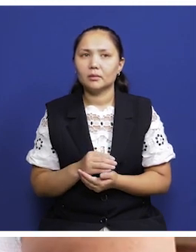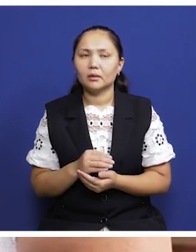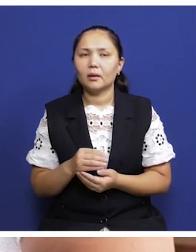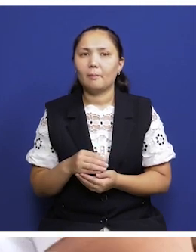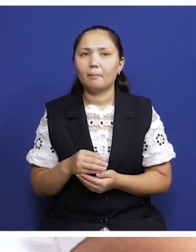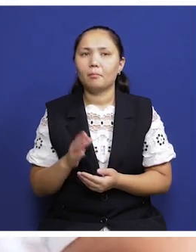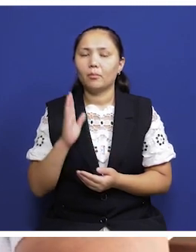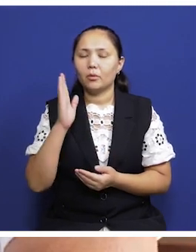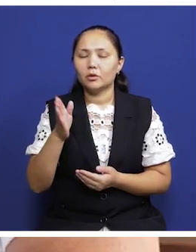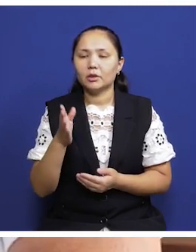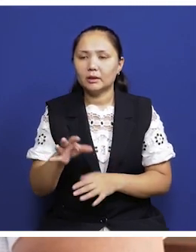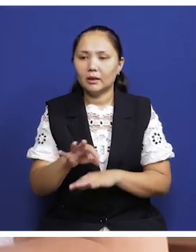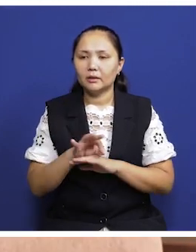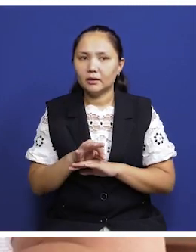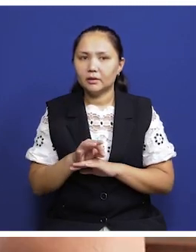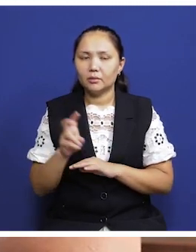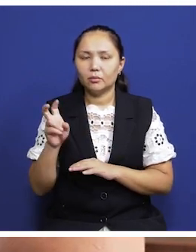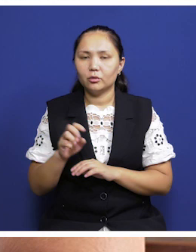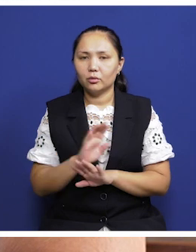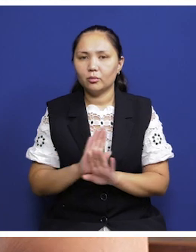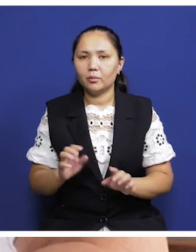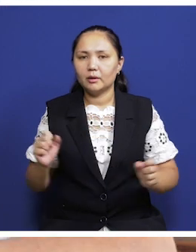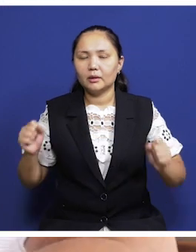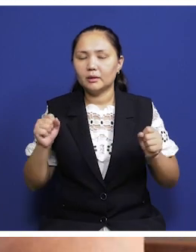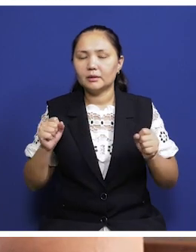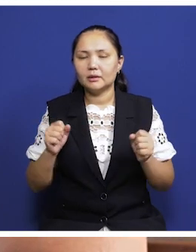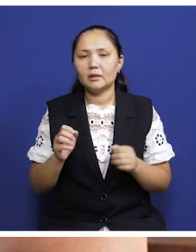деп қол қусырып отыруға болмайды. Алдымыз қыс,